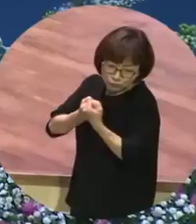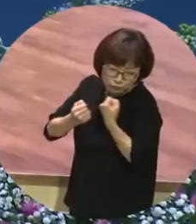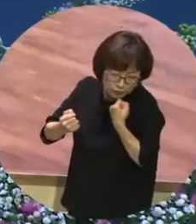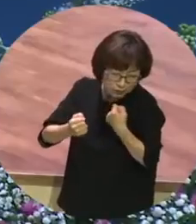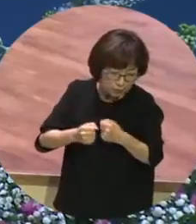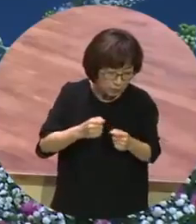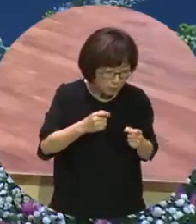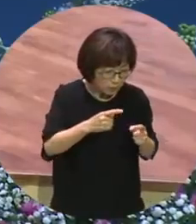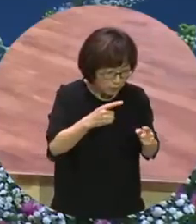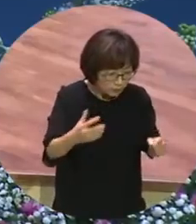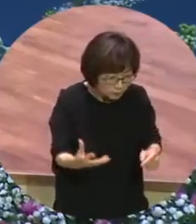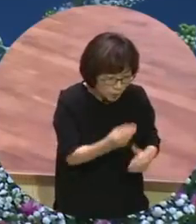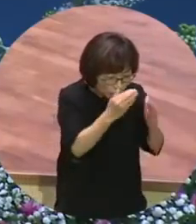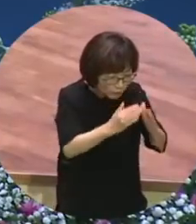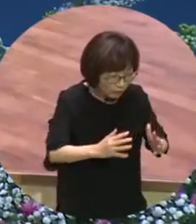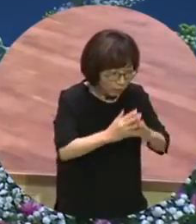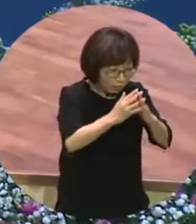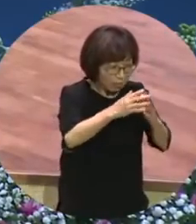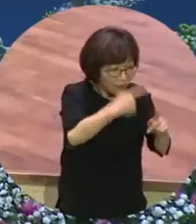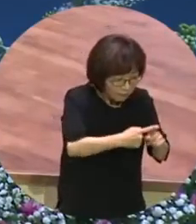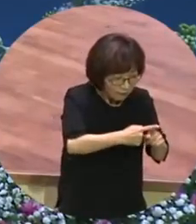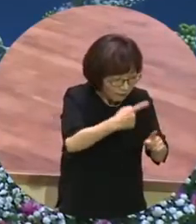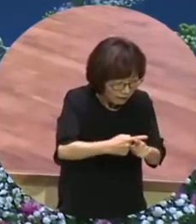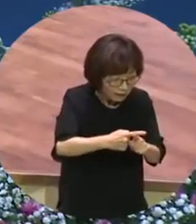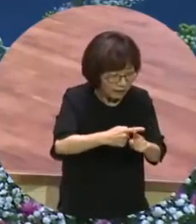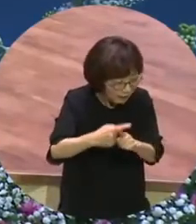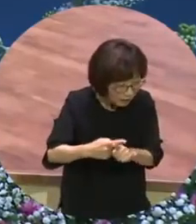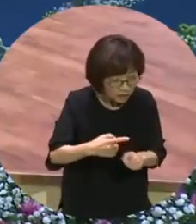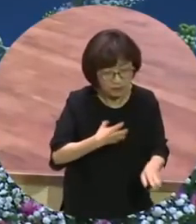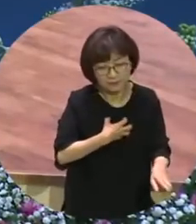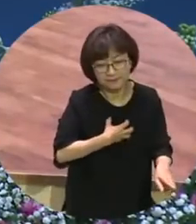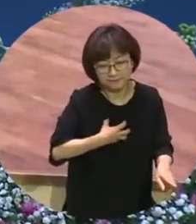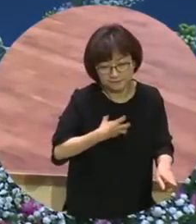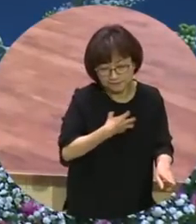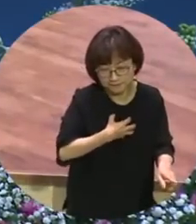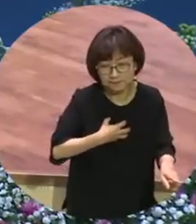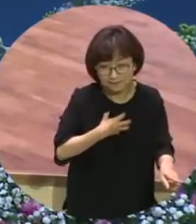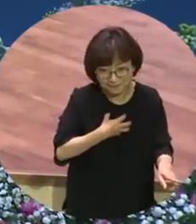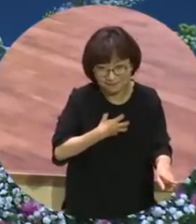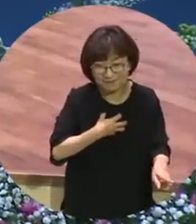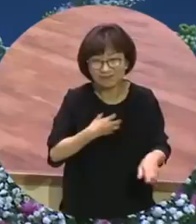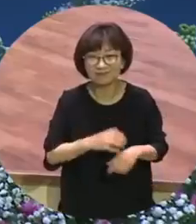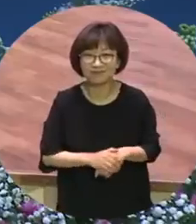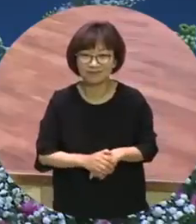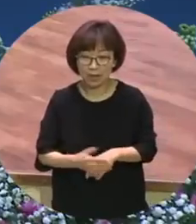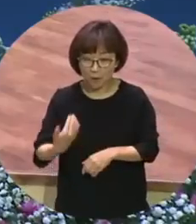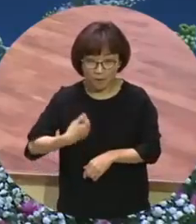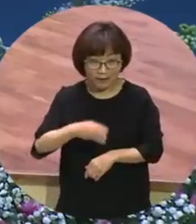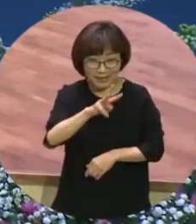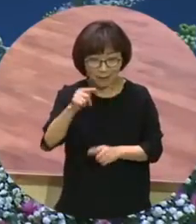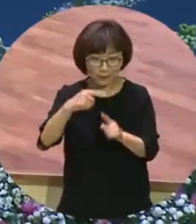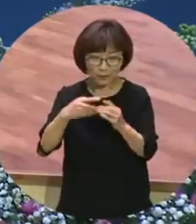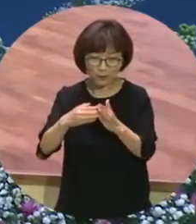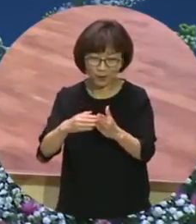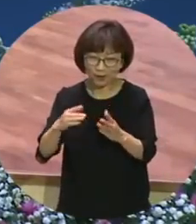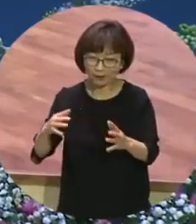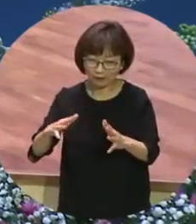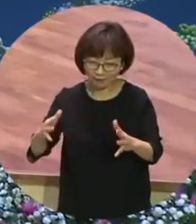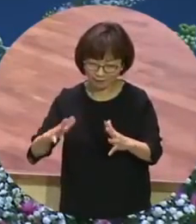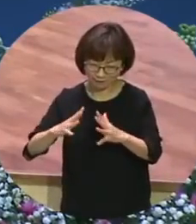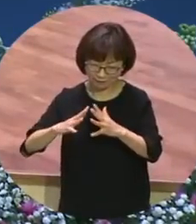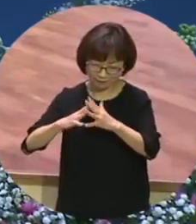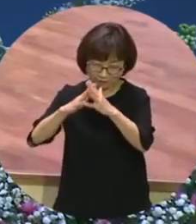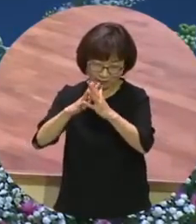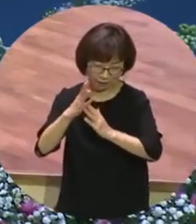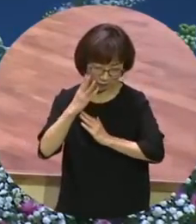당한다니까. 이 교회에게 어려움 없이 무사히 내가 하나님 큰 좀 믿으시 바랍니다.